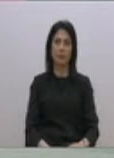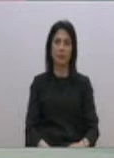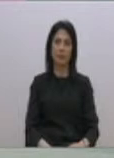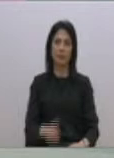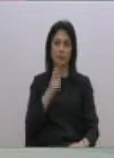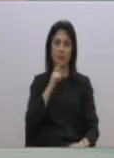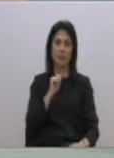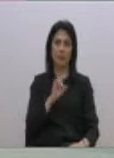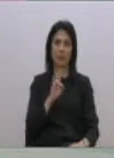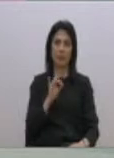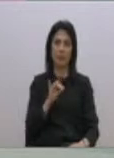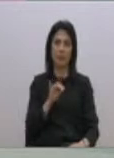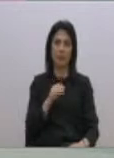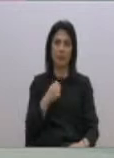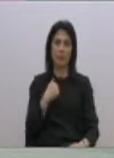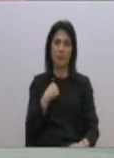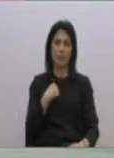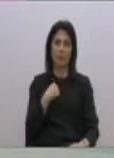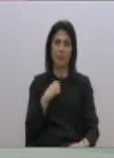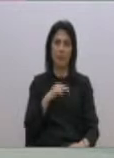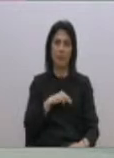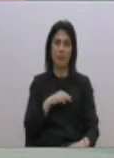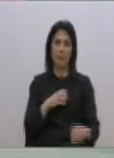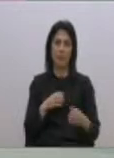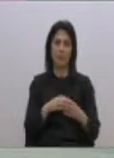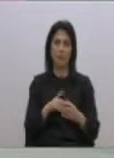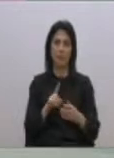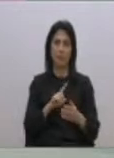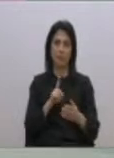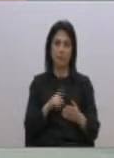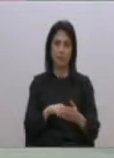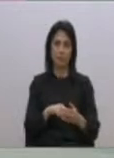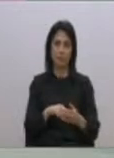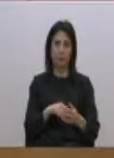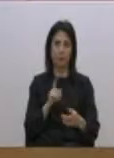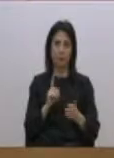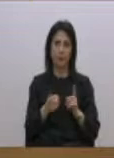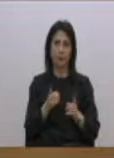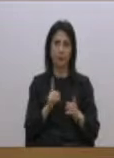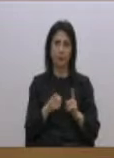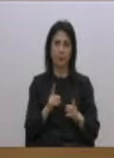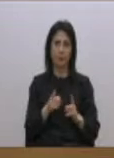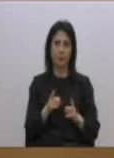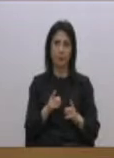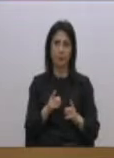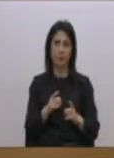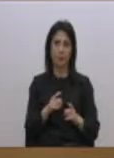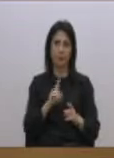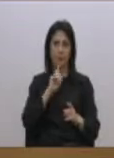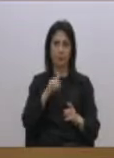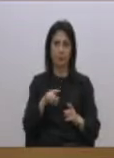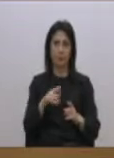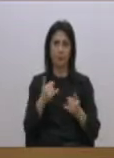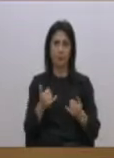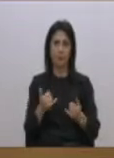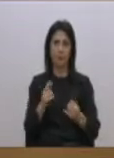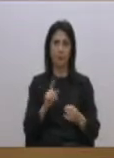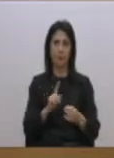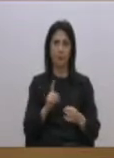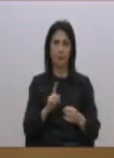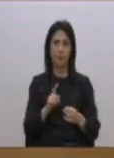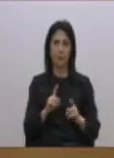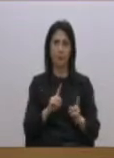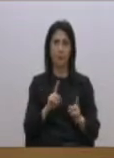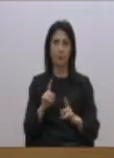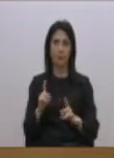ბატონო ანდრეი, მე სამუშაო ჯგუფსაც ეს კითხვა მქონდა და ნამდვილად არ ვაპირებ ახლა, რომ